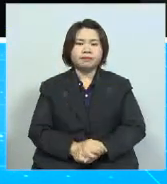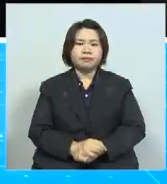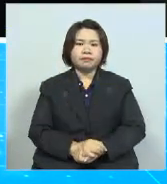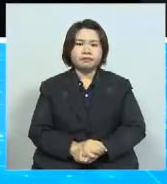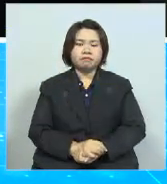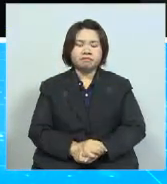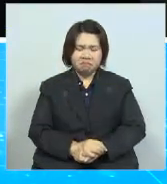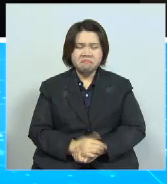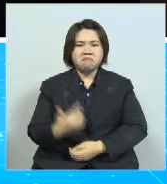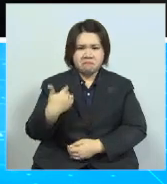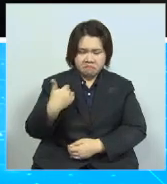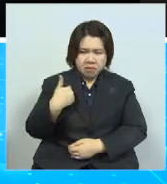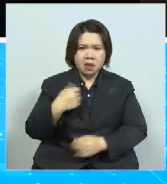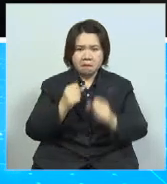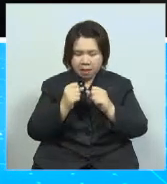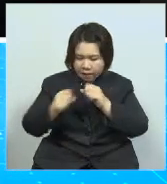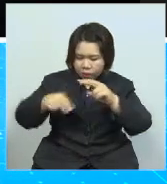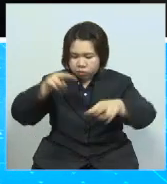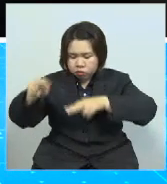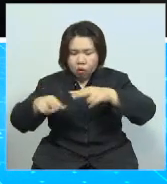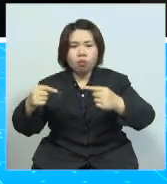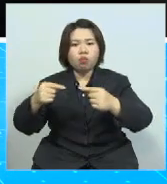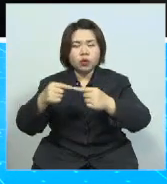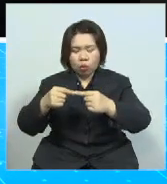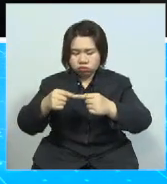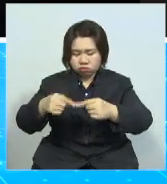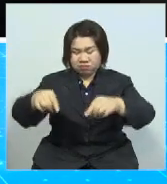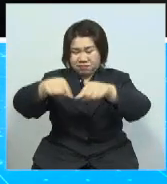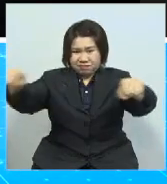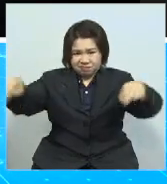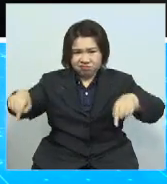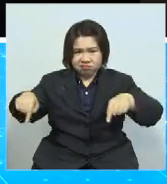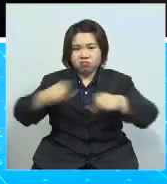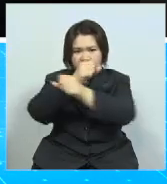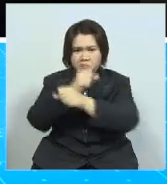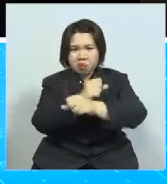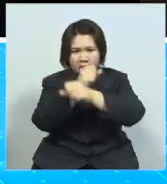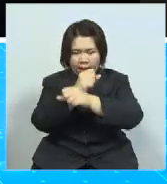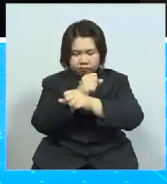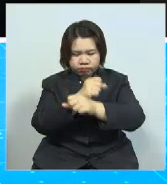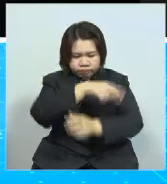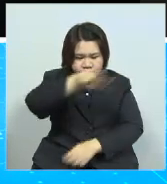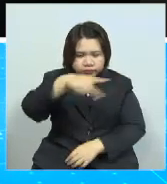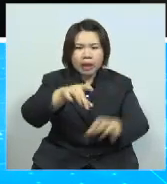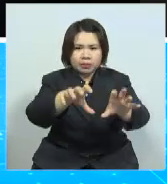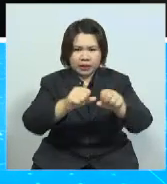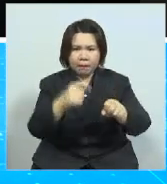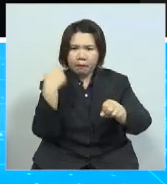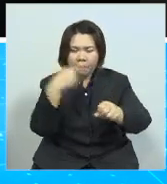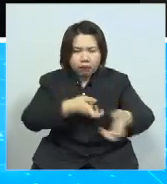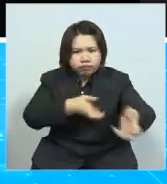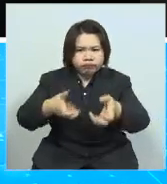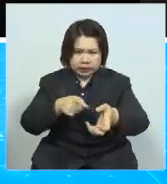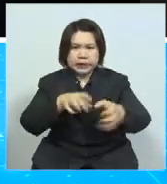ต้องควบคุมสถานการณ์โดยเฉพาะเรื่องพื้นที่นะฮะแล้วก็ตามล่าหรือตามจับนะผู้ก่อการ